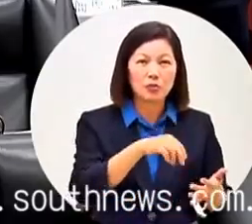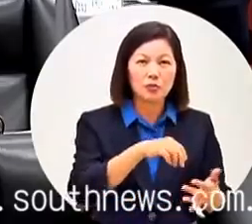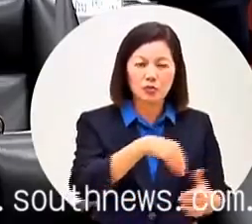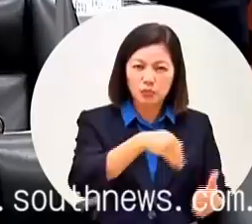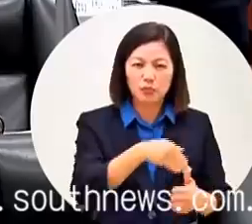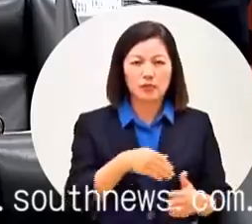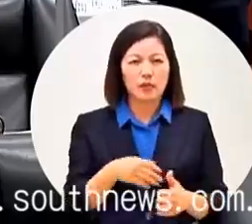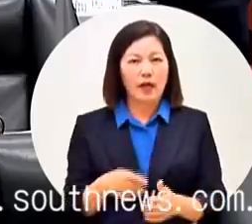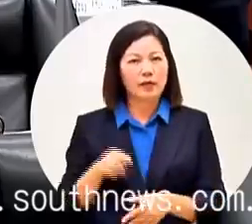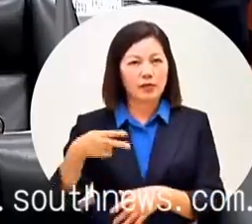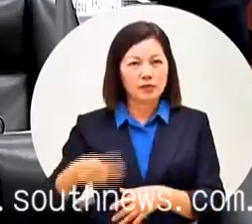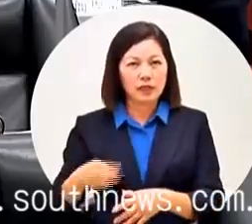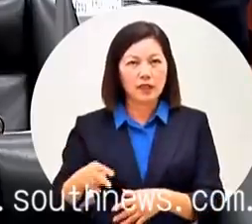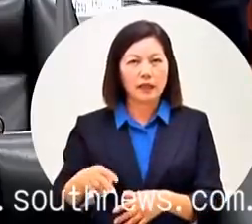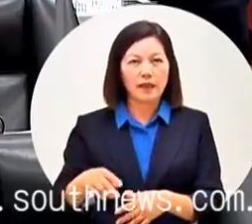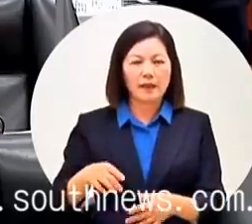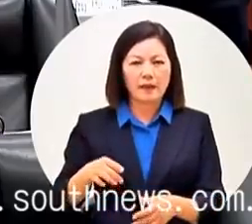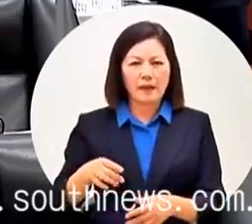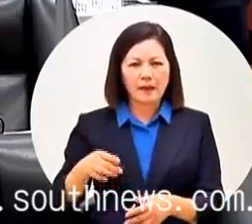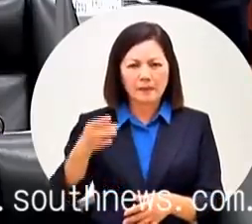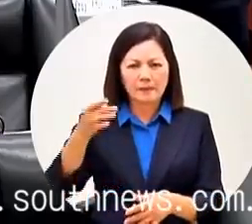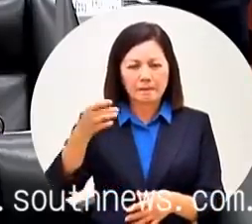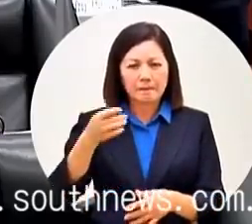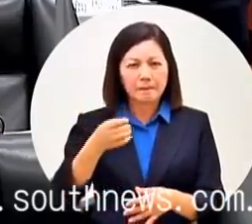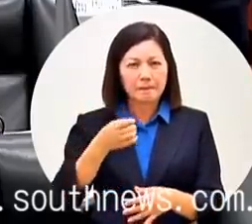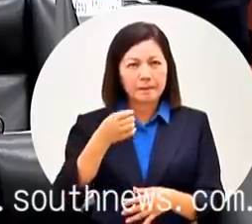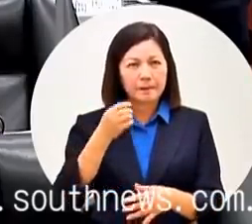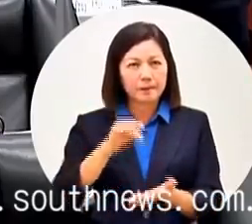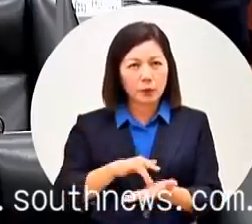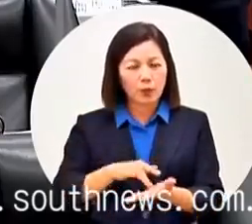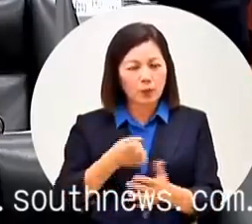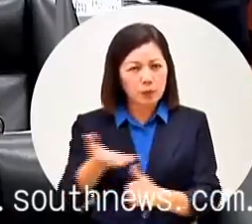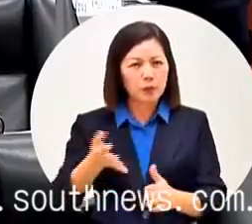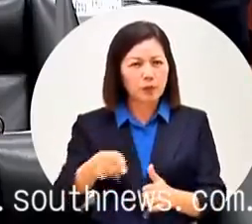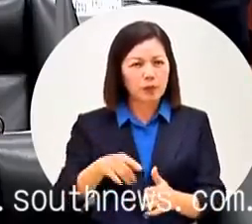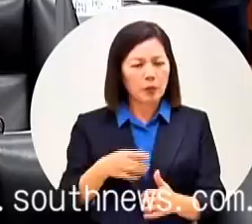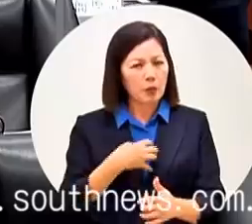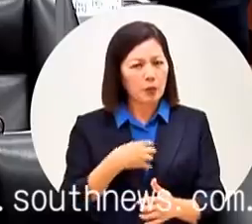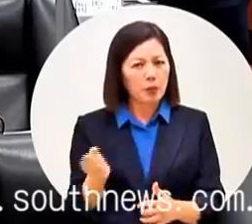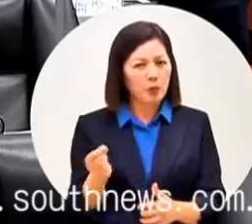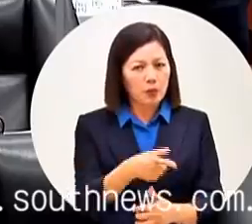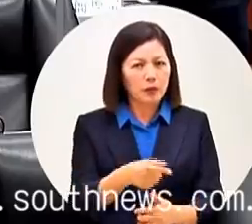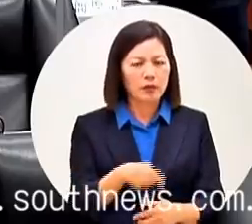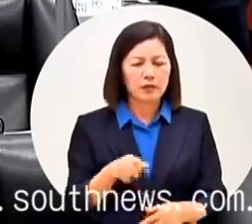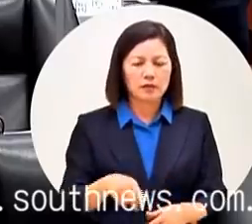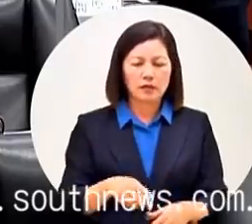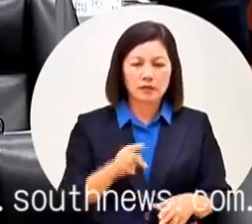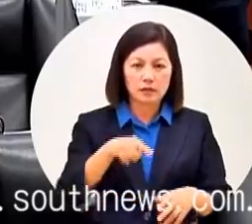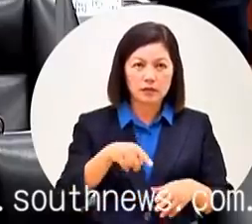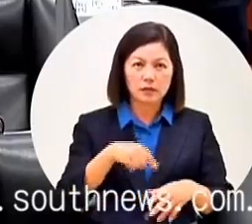么可以用疾病来比喻台湾也许三成四成的政治信仰这件事情